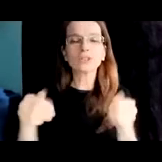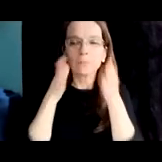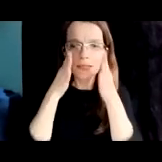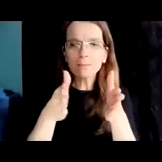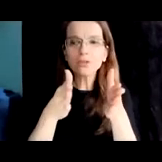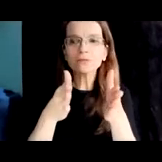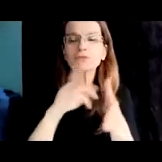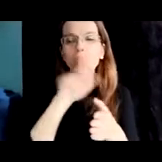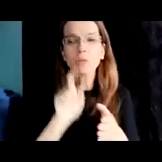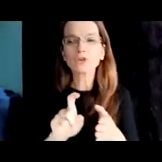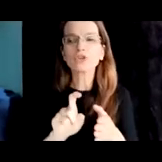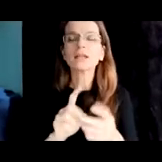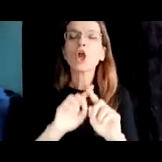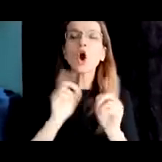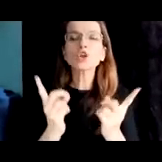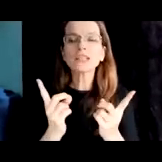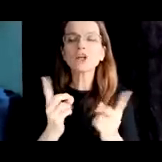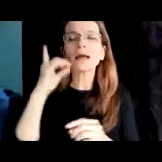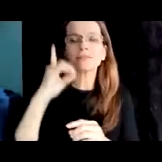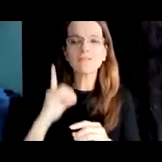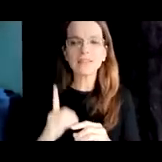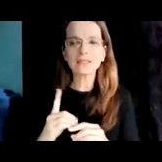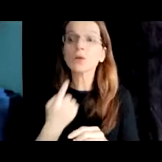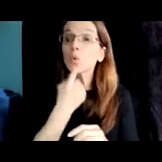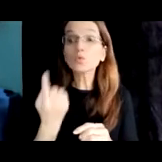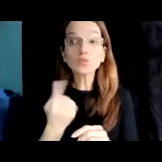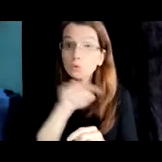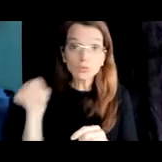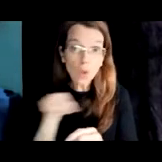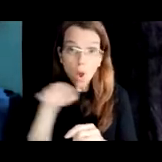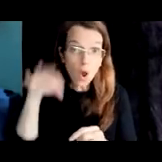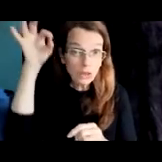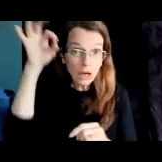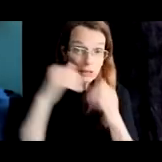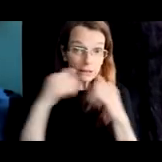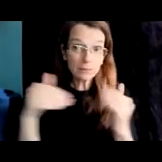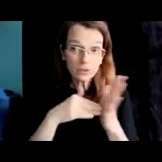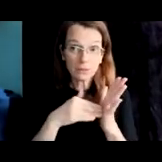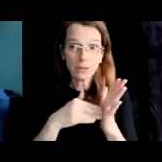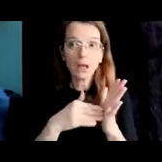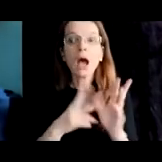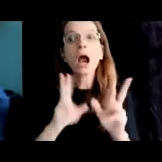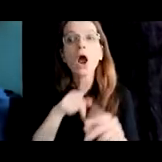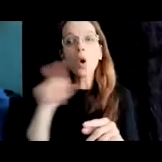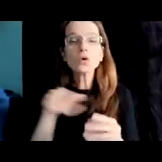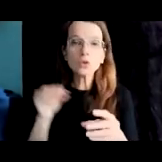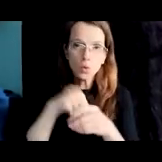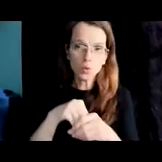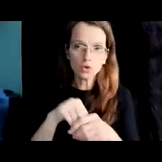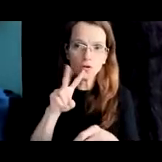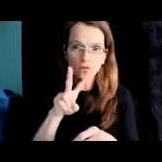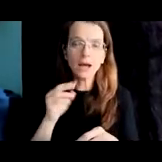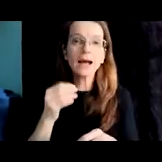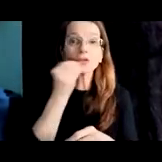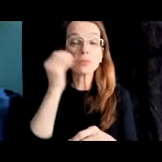vprašanju ali pa definicije, kdo so odrasli s posebnimi potrebami in kako se vključujejo v izobraževanje odraslih.